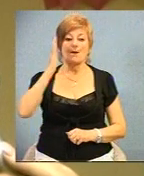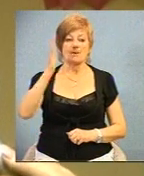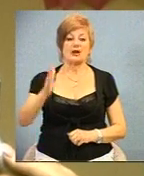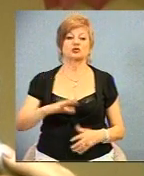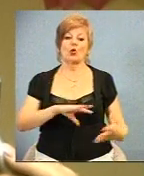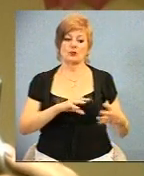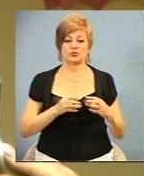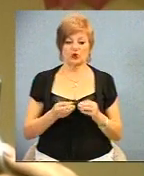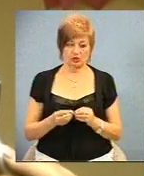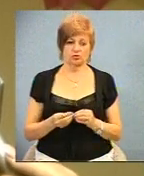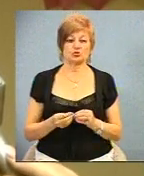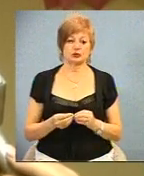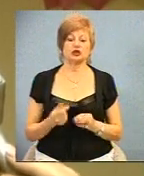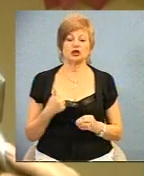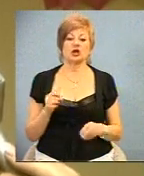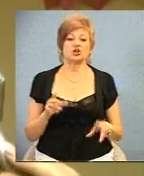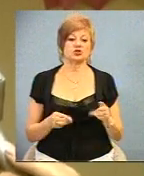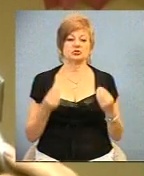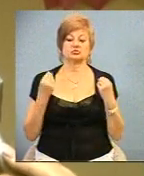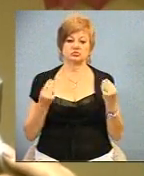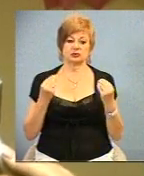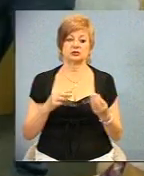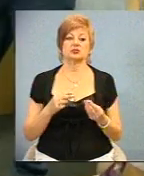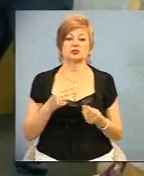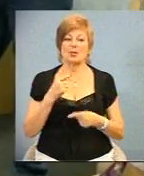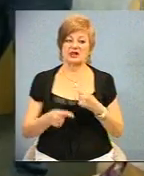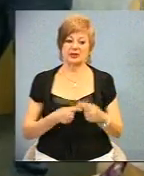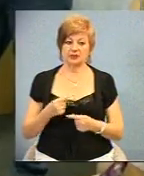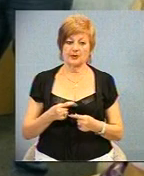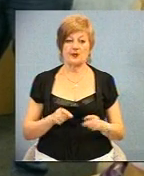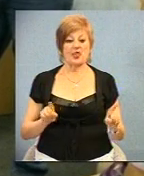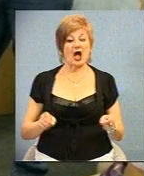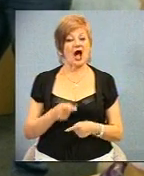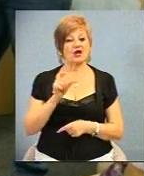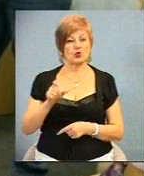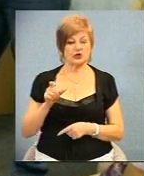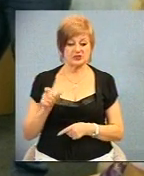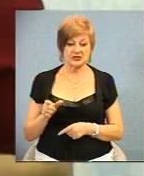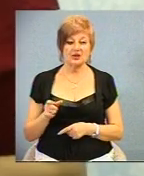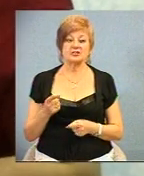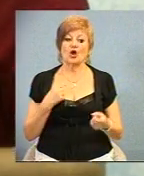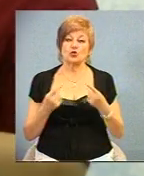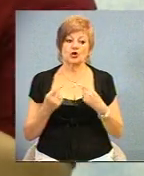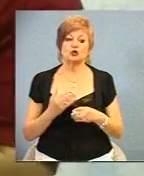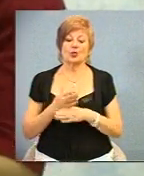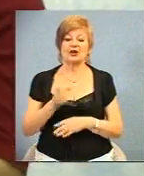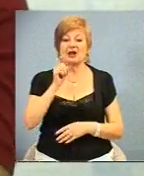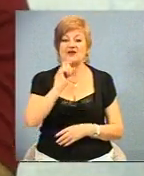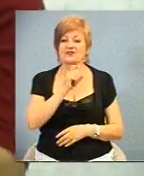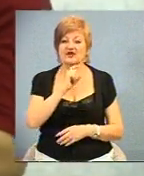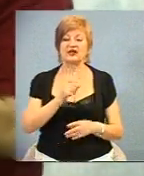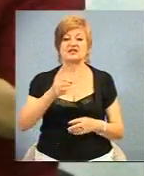дасть, ну, я вважаю, грандіозні плоди. Організатори діалогового майданчика відвідали Вінницю,